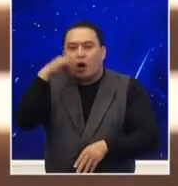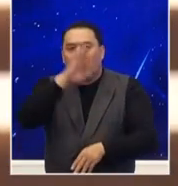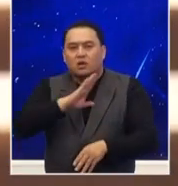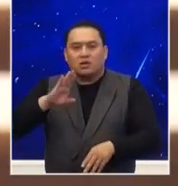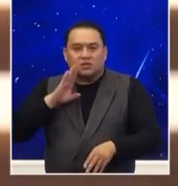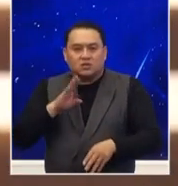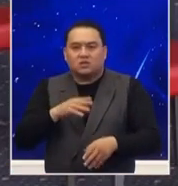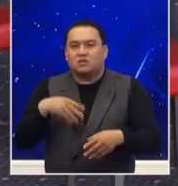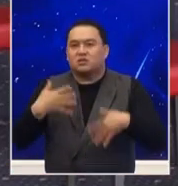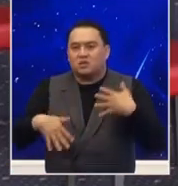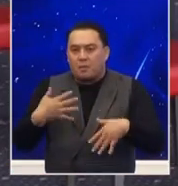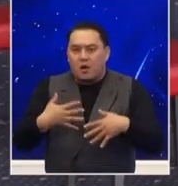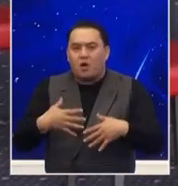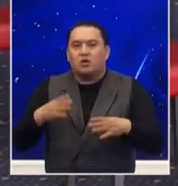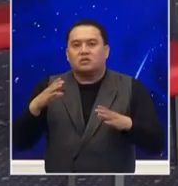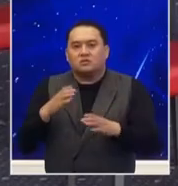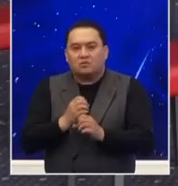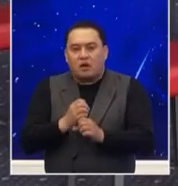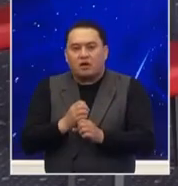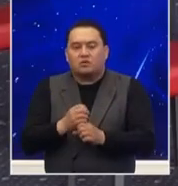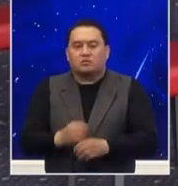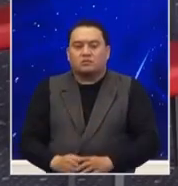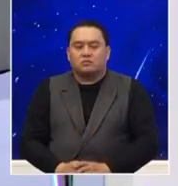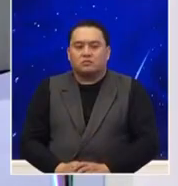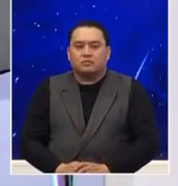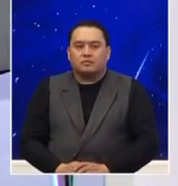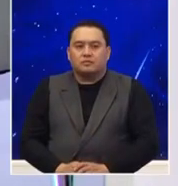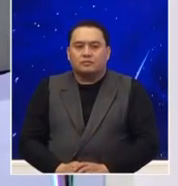Также на 13% уменьшены показатели по суициду.